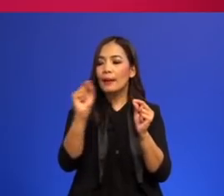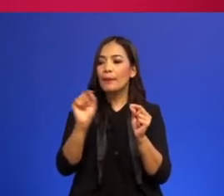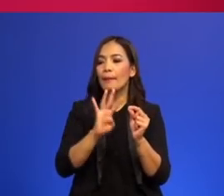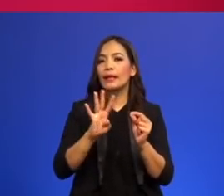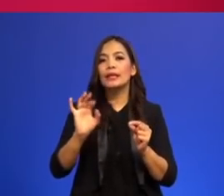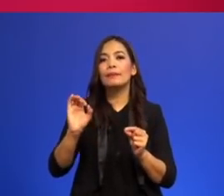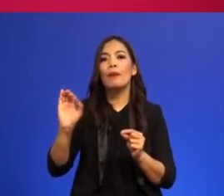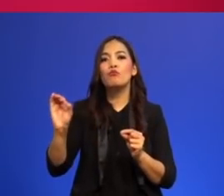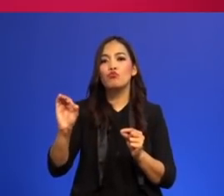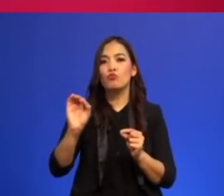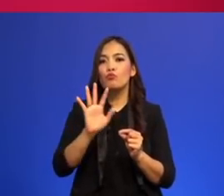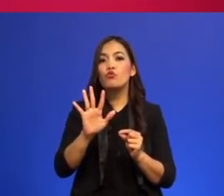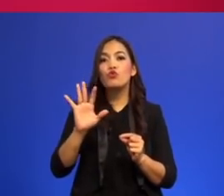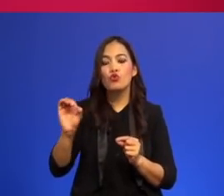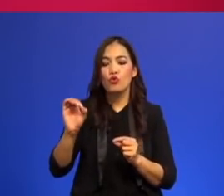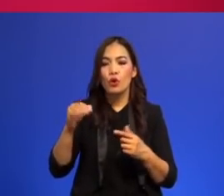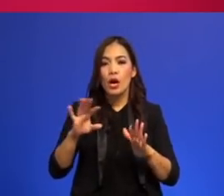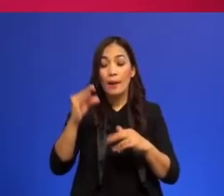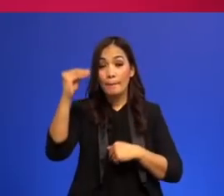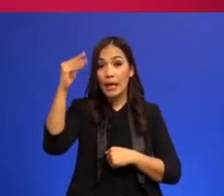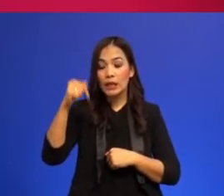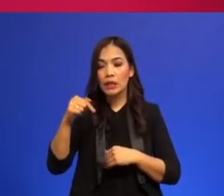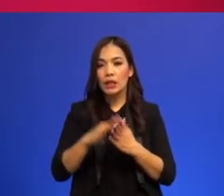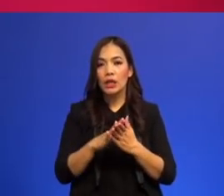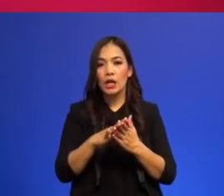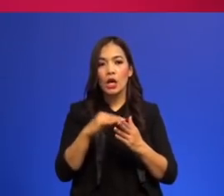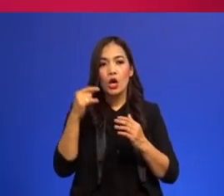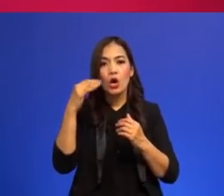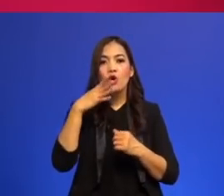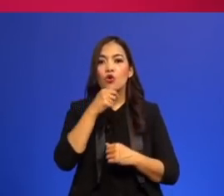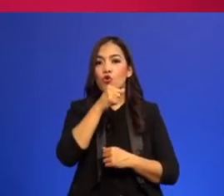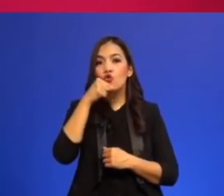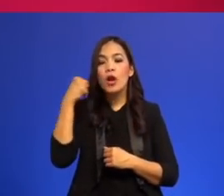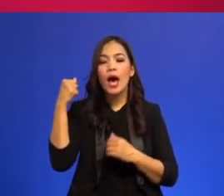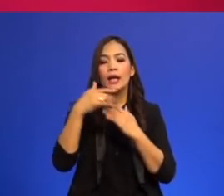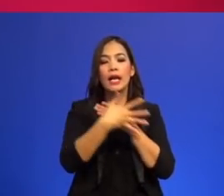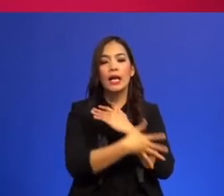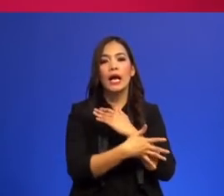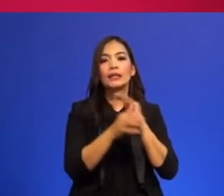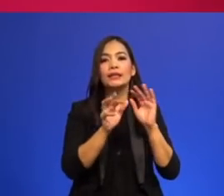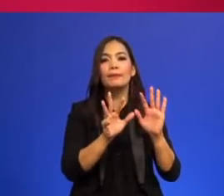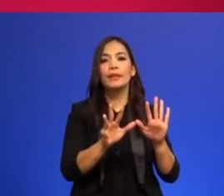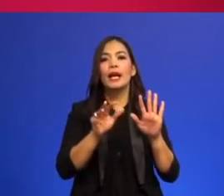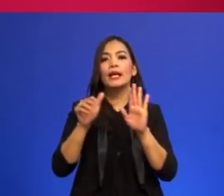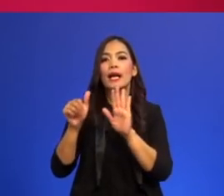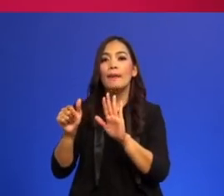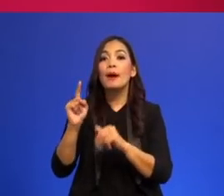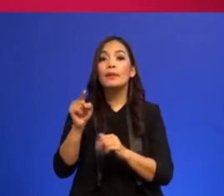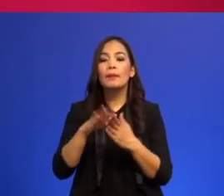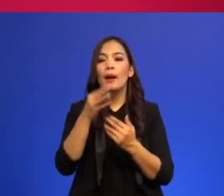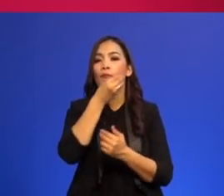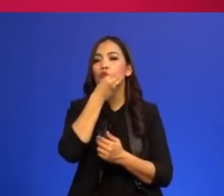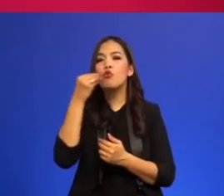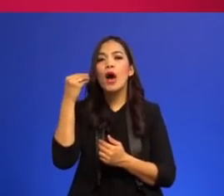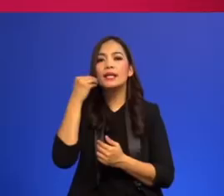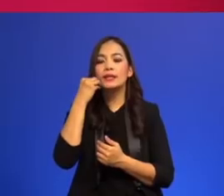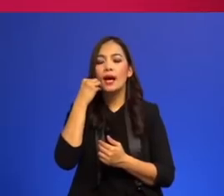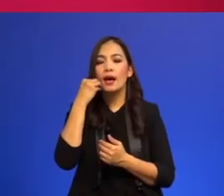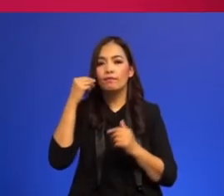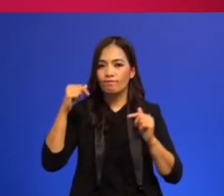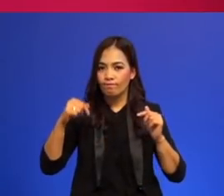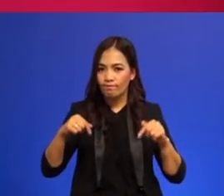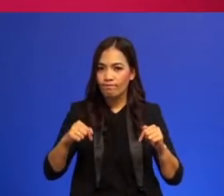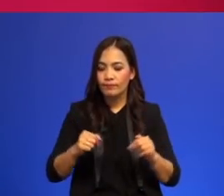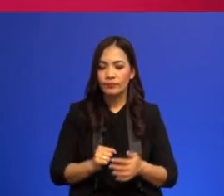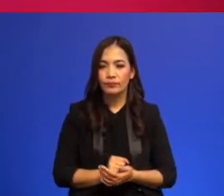terus. Tadi pagi saya periksa gula darah saya 96. Karena puasa terus.